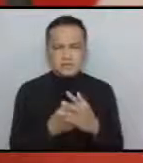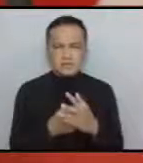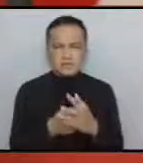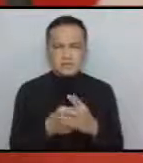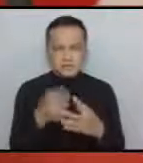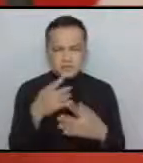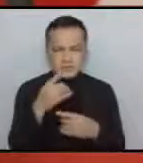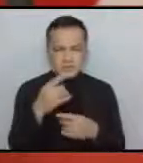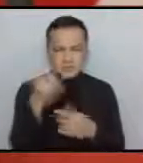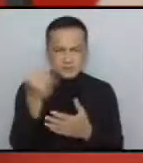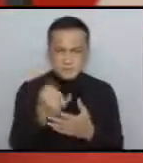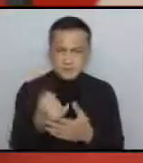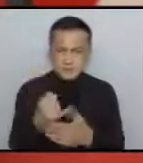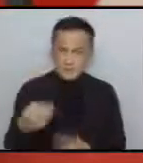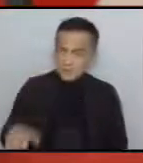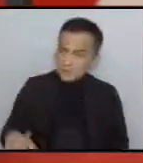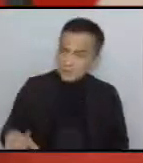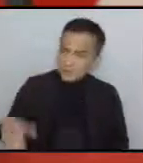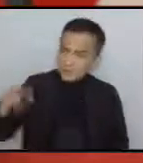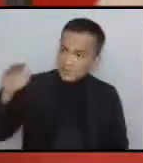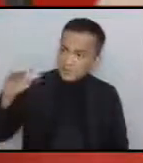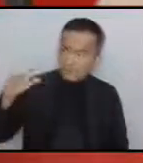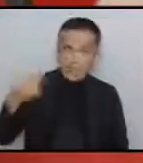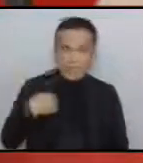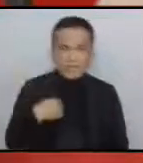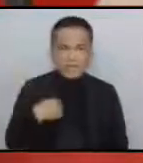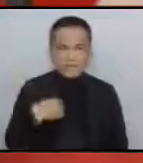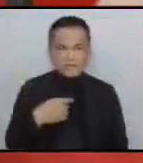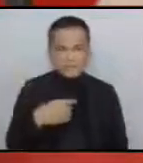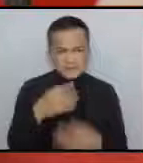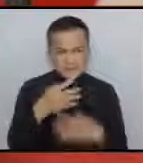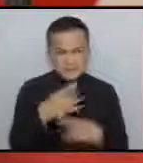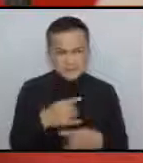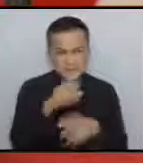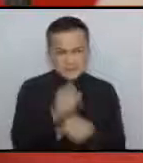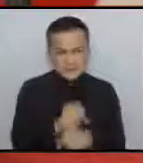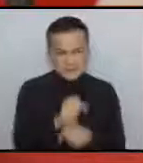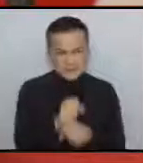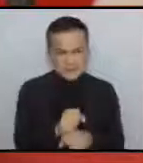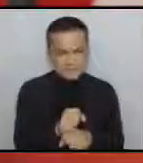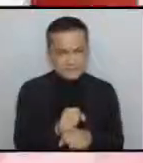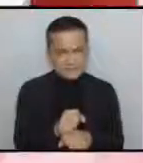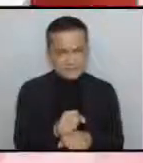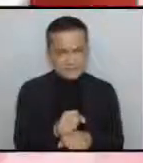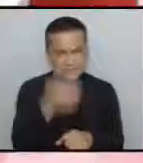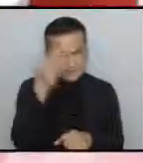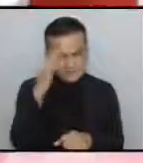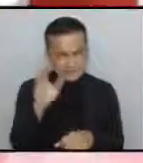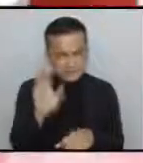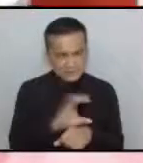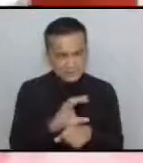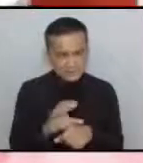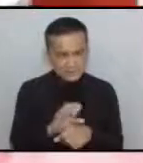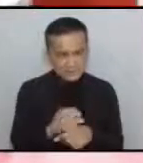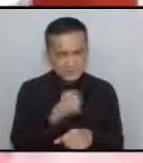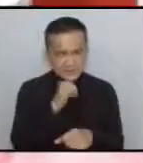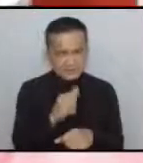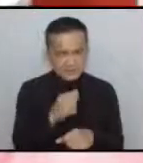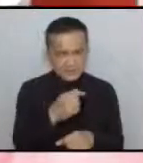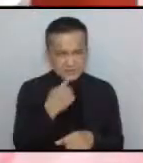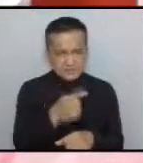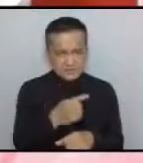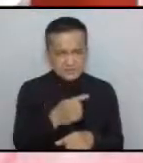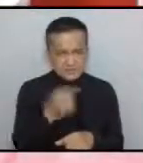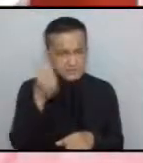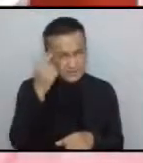ako. Pero hindi ko alam na siya magiging career ko. Alright. For lifetime talaga. Kasi hindi ko naman siya pinukusan noon eh. Kala ko yung